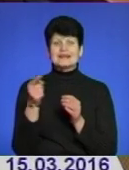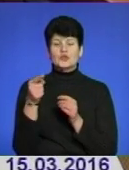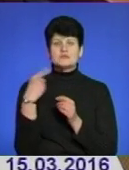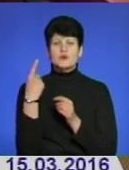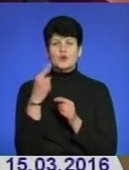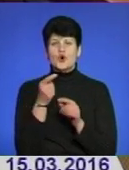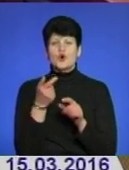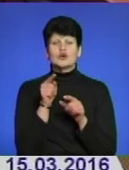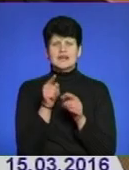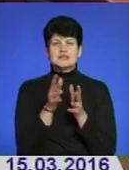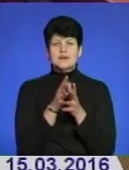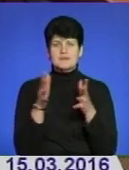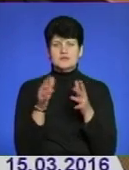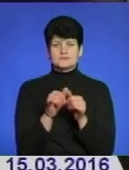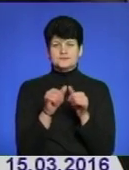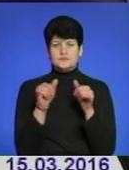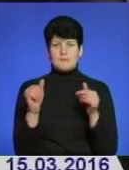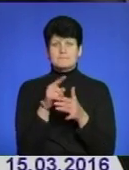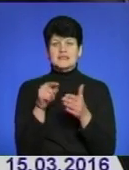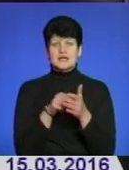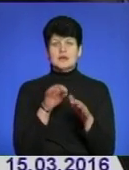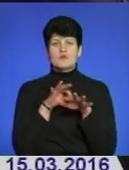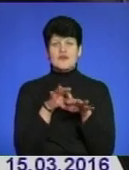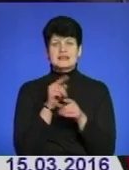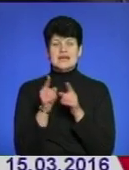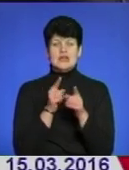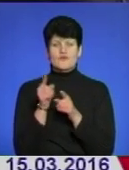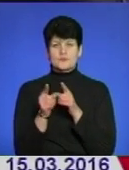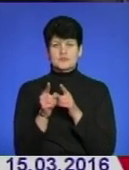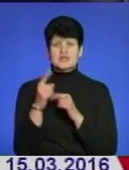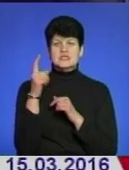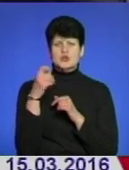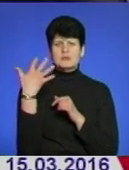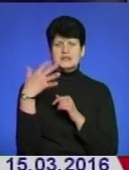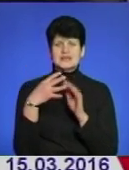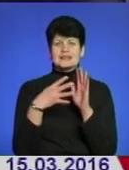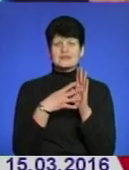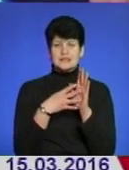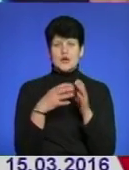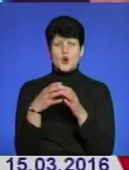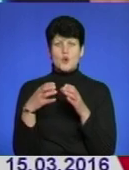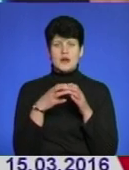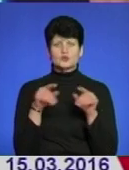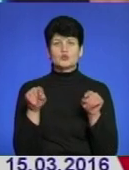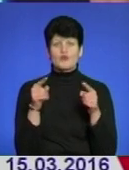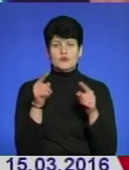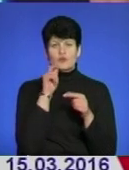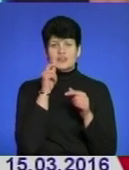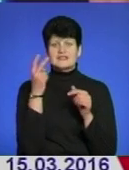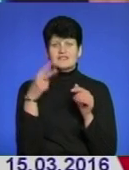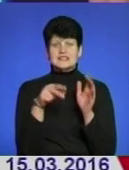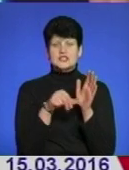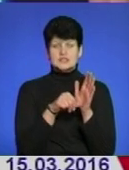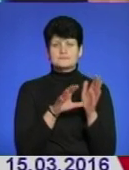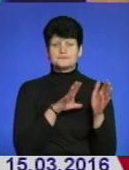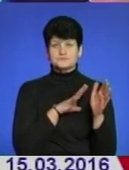область – одна з найбільш прогресивних в питаннях проведення реформ. Із 159 громад, утворених в Україні, 26